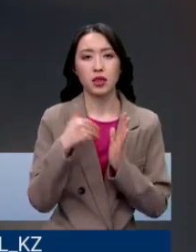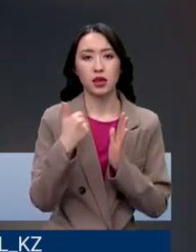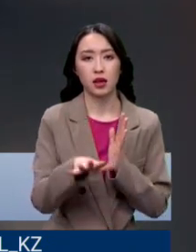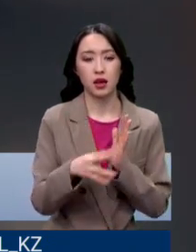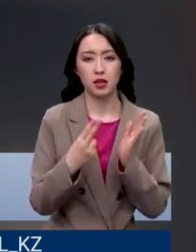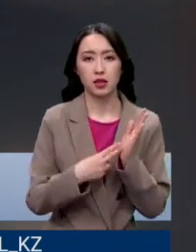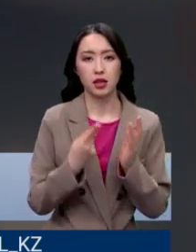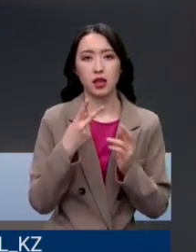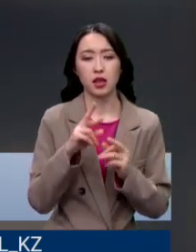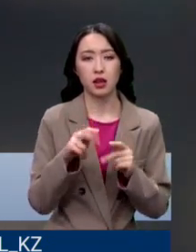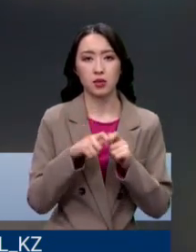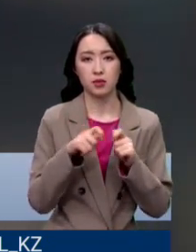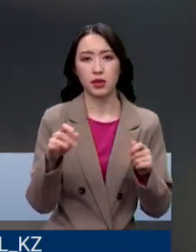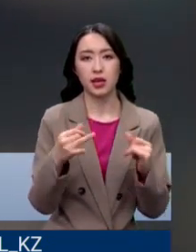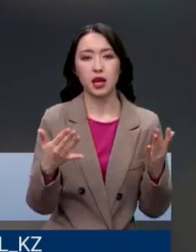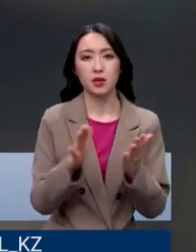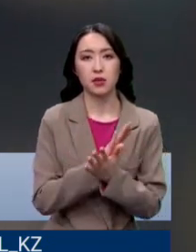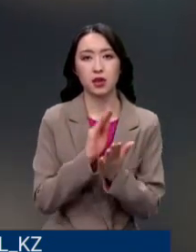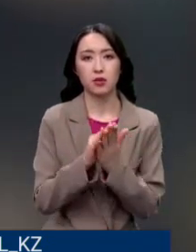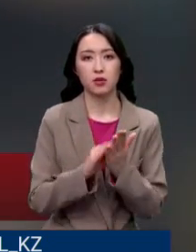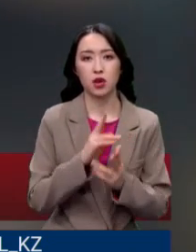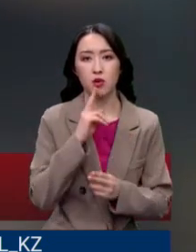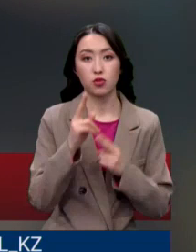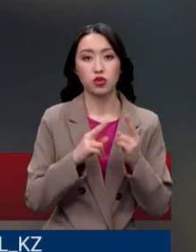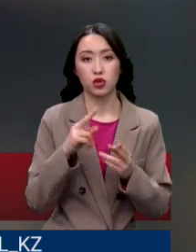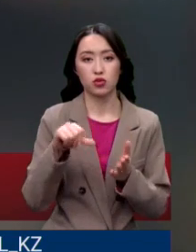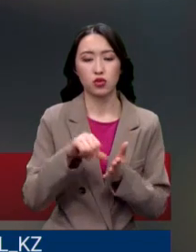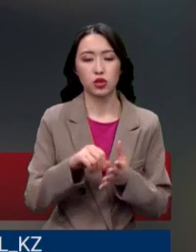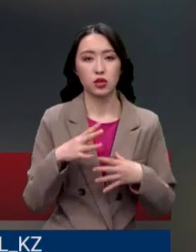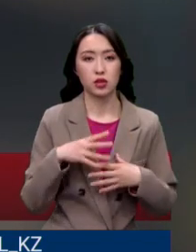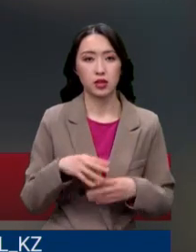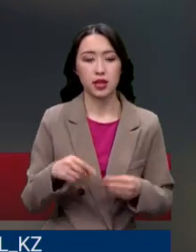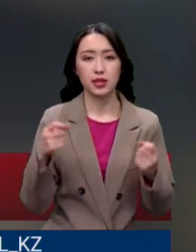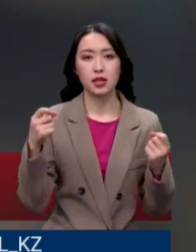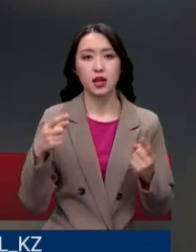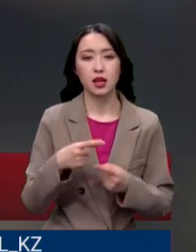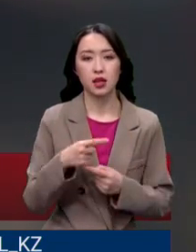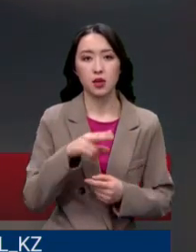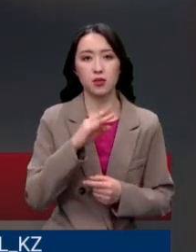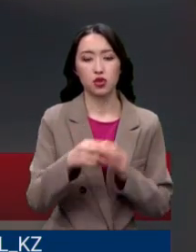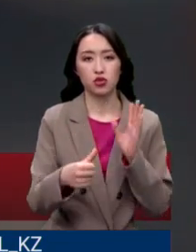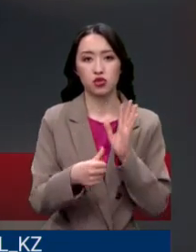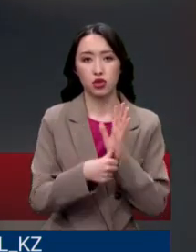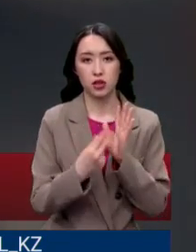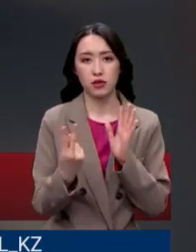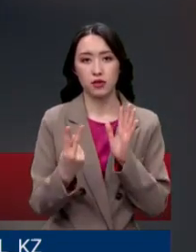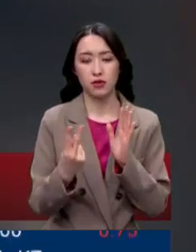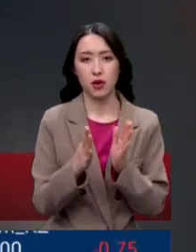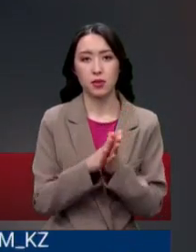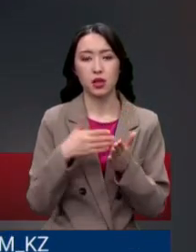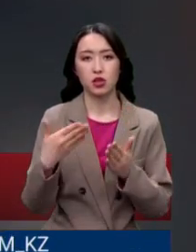для признания и отмены предписания в обжалуемой части не установлено. Согласно подпункту 6, пункта 2, приложение